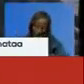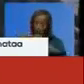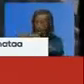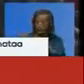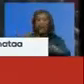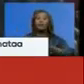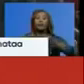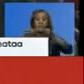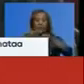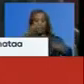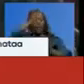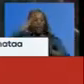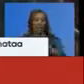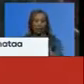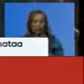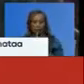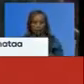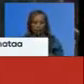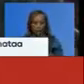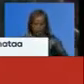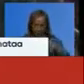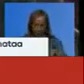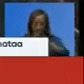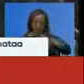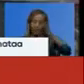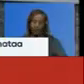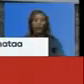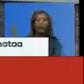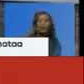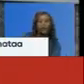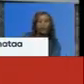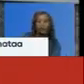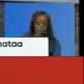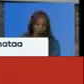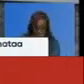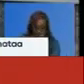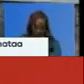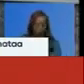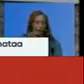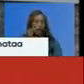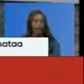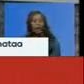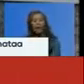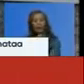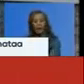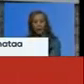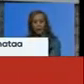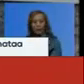ሽግግር በሚታከናውንበት በዚህ ታሪካዊ ቀን በተከበረው ምክር ቤት ፊት ቀርቤ